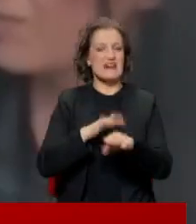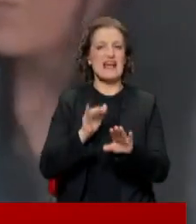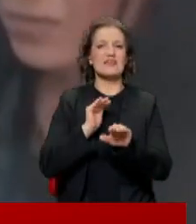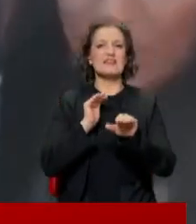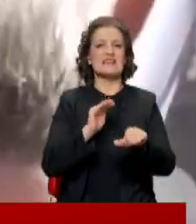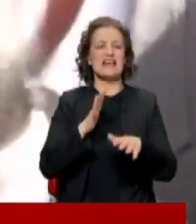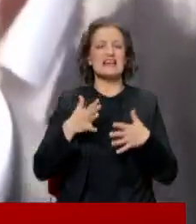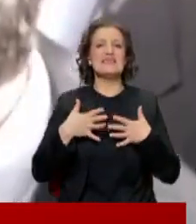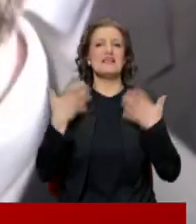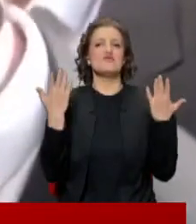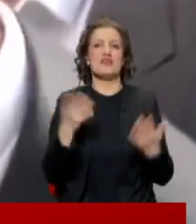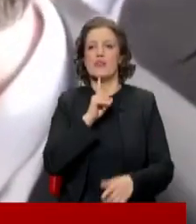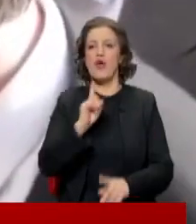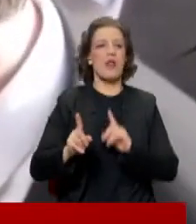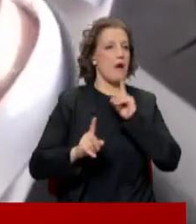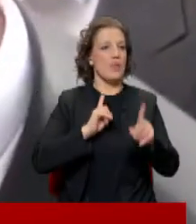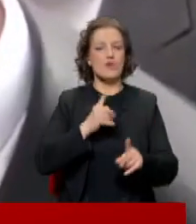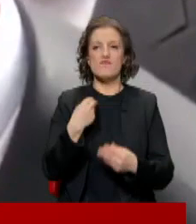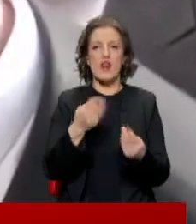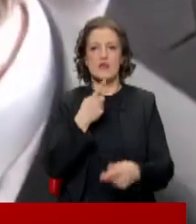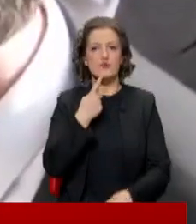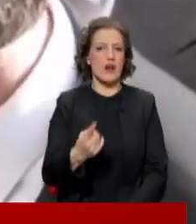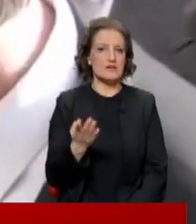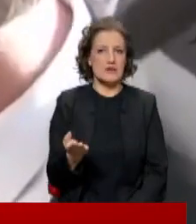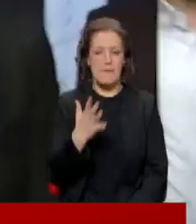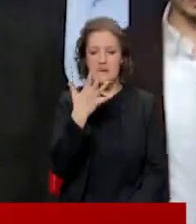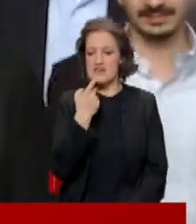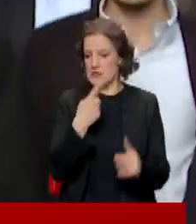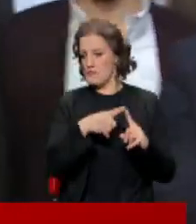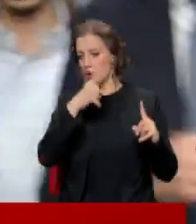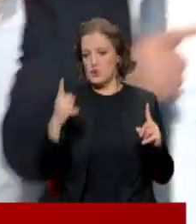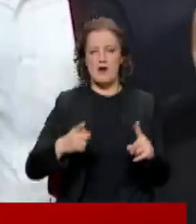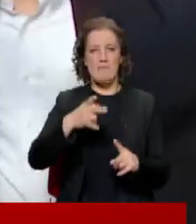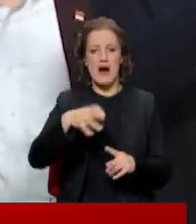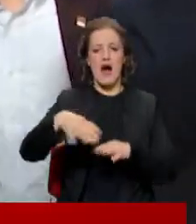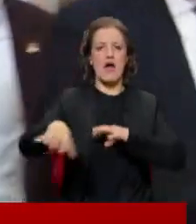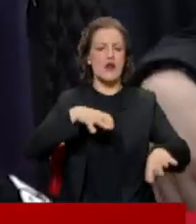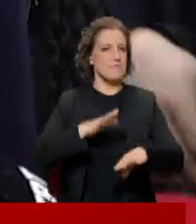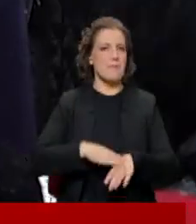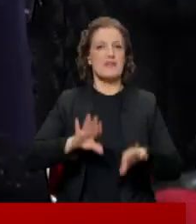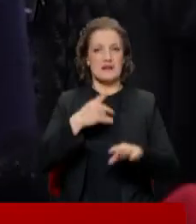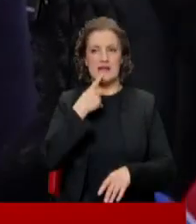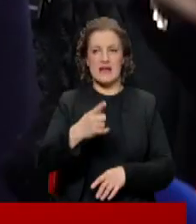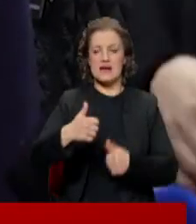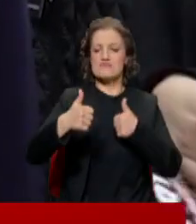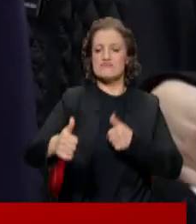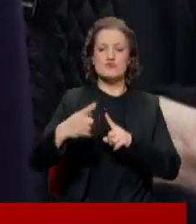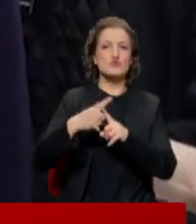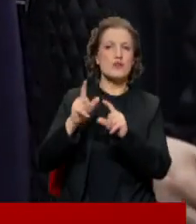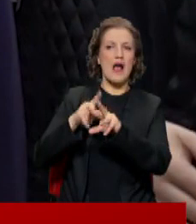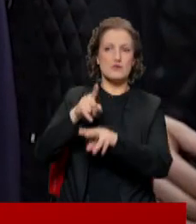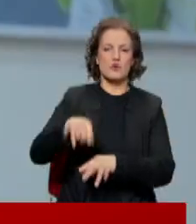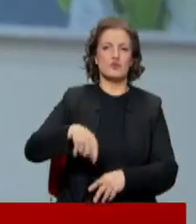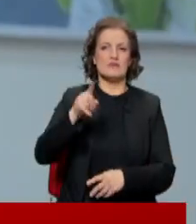destek istemeyeceksiniz talimatı verildiğini söyledi Mansur Yavaş. 5 yıl boyunca partili ayrımı yapmadık derken rakibi Turgut Altınok